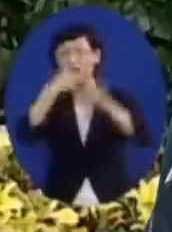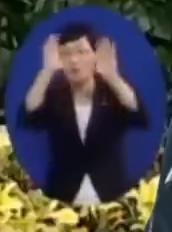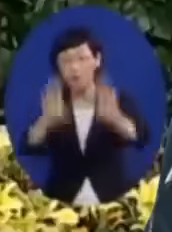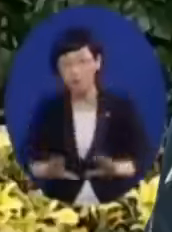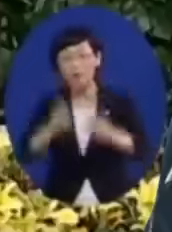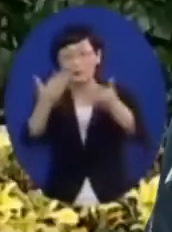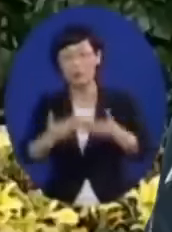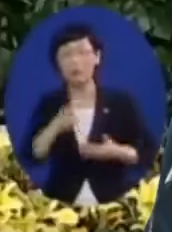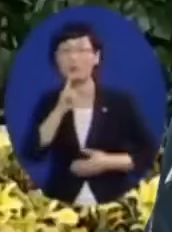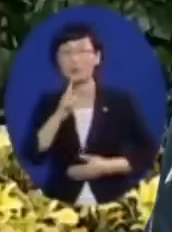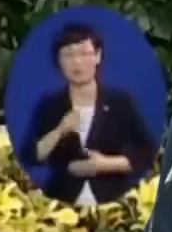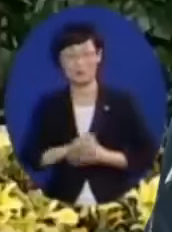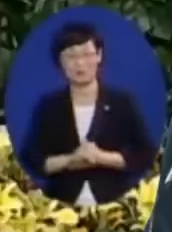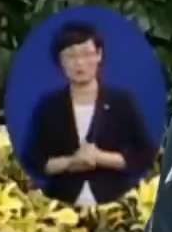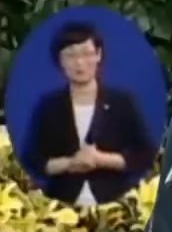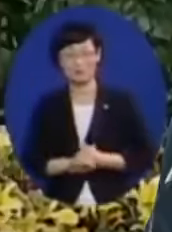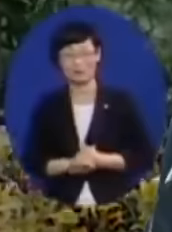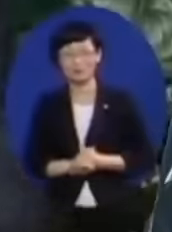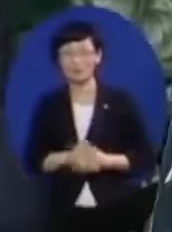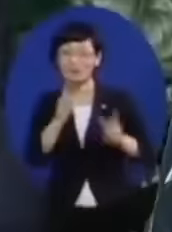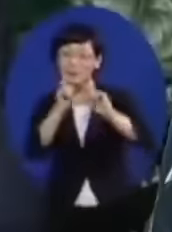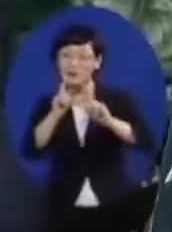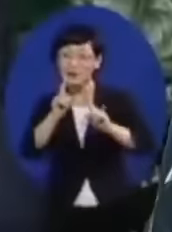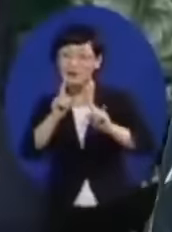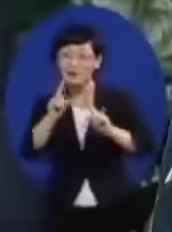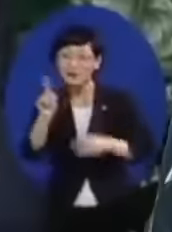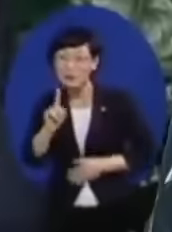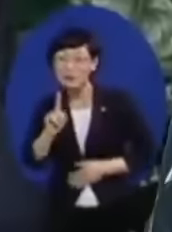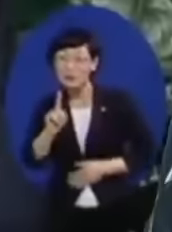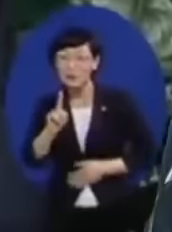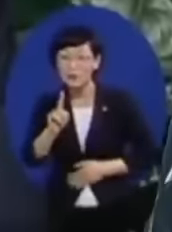것입니다. 그 말씀을